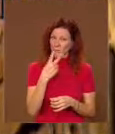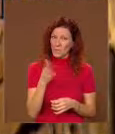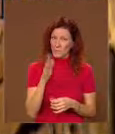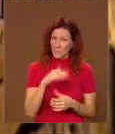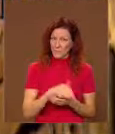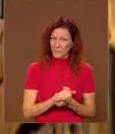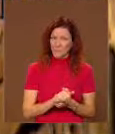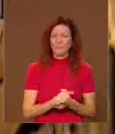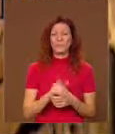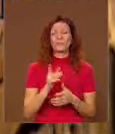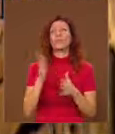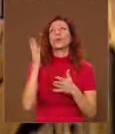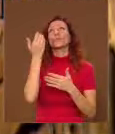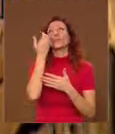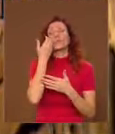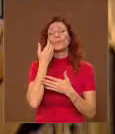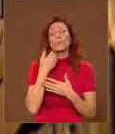запази ни, Боже, с Твоята